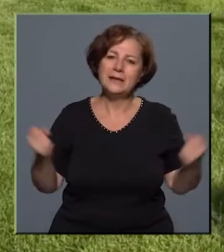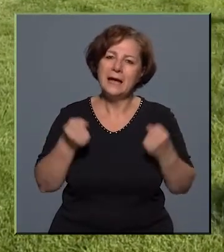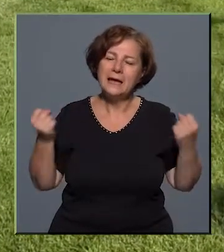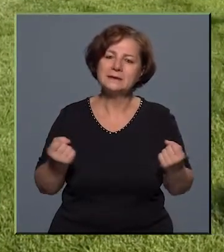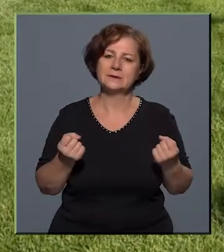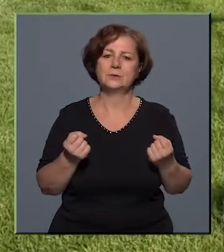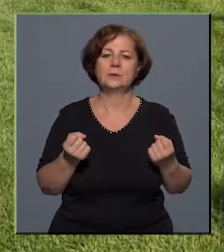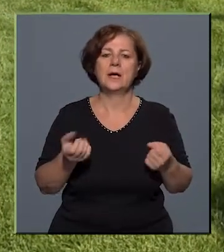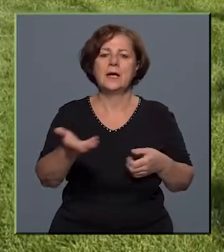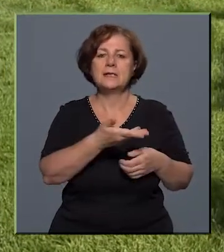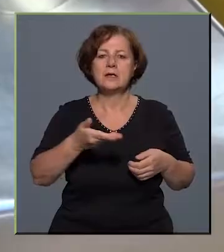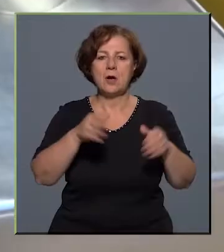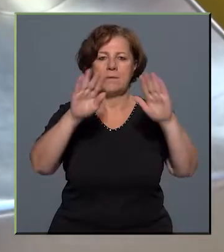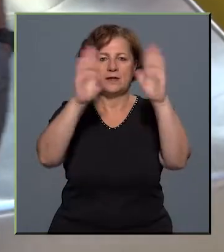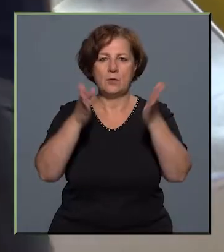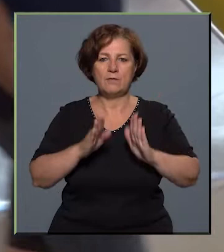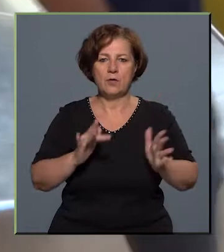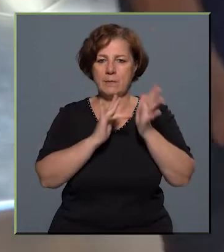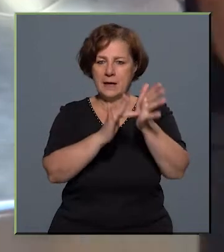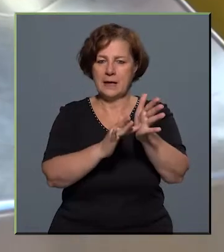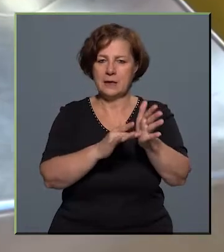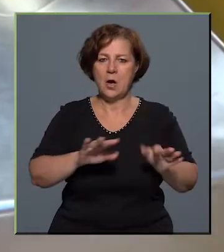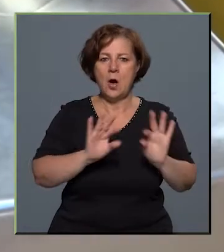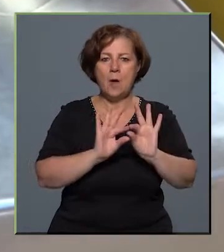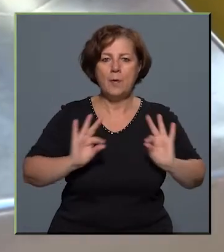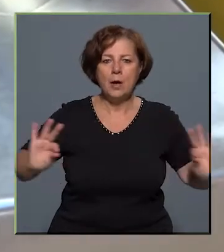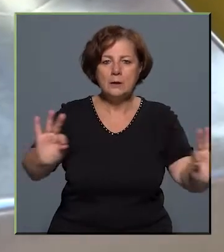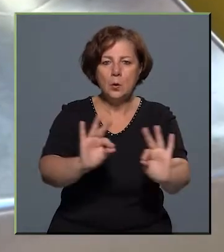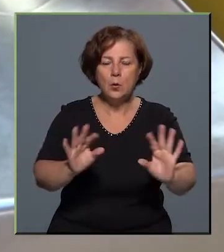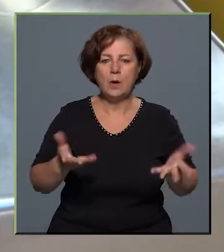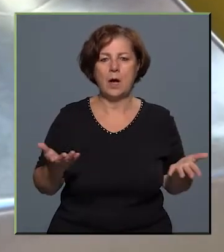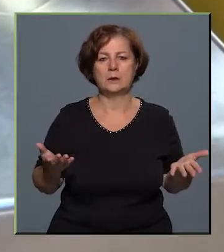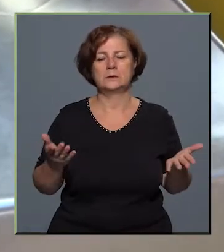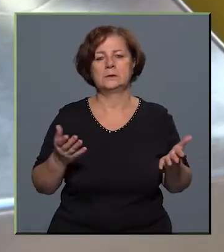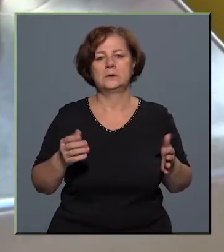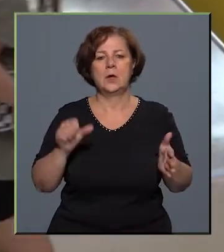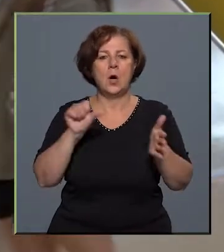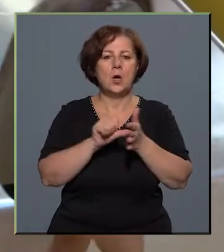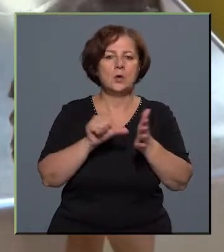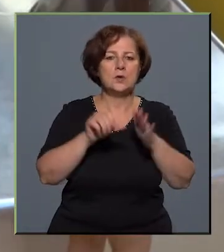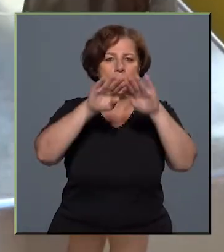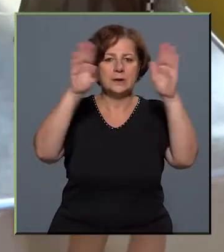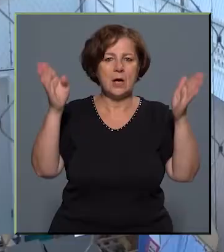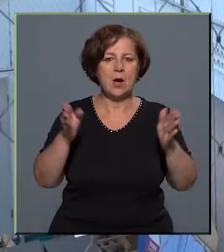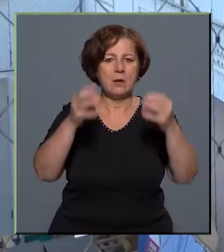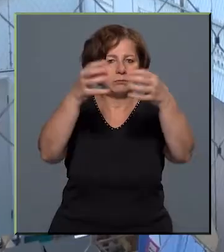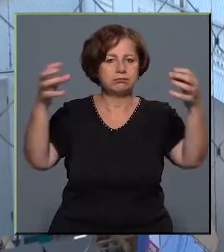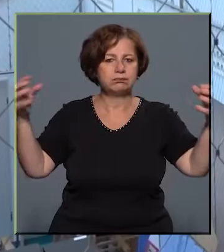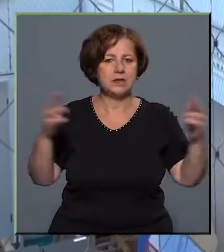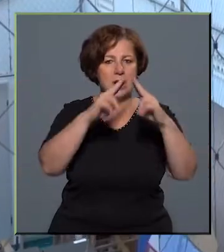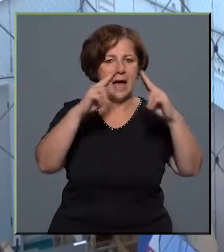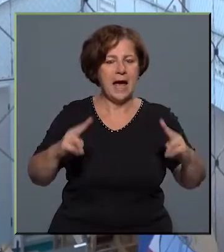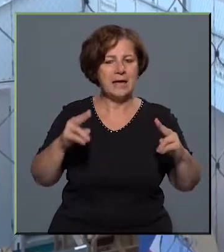voltunk. Egyrészt ezek az alapvető formák, amik megjelennek a padlóburkolatban, a központi aulát dekoráló kis